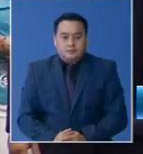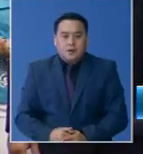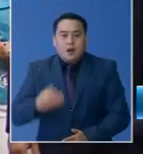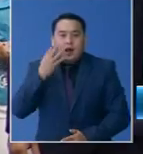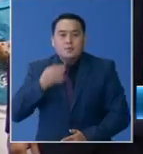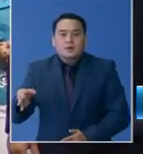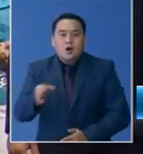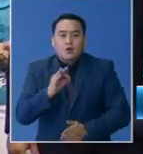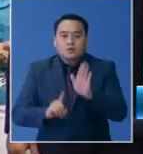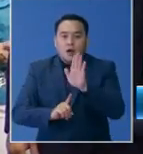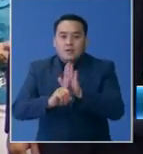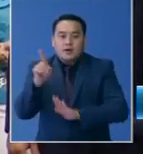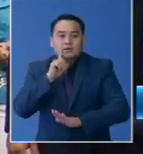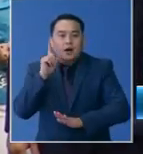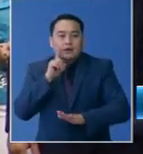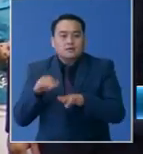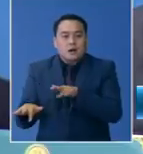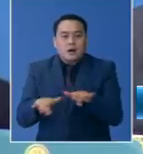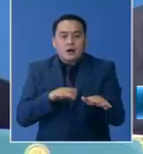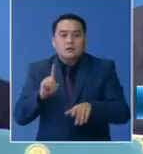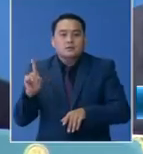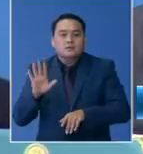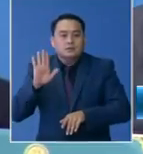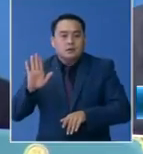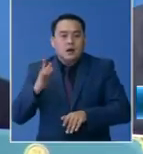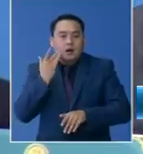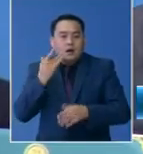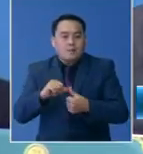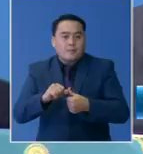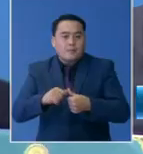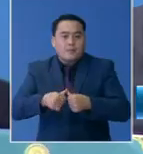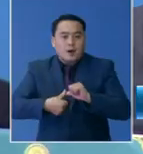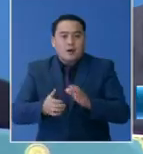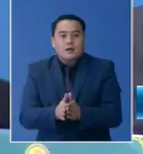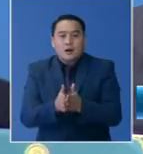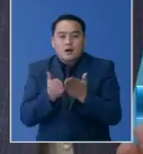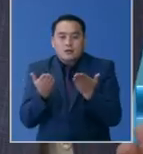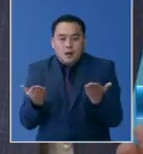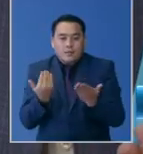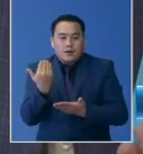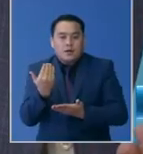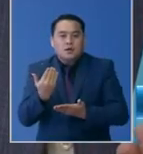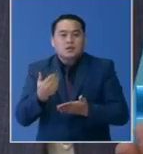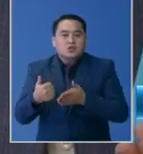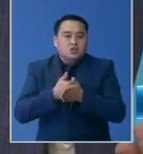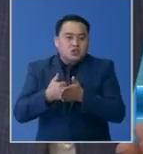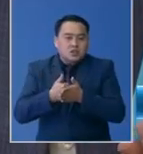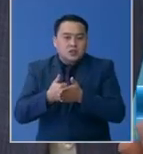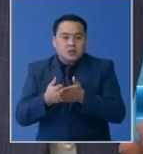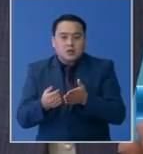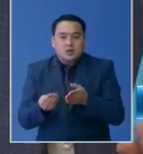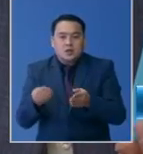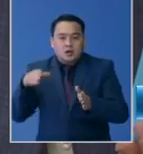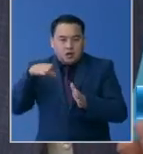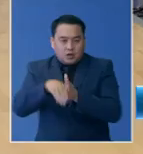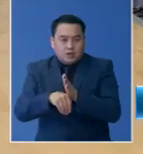Алматы облысынан бастау алған жастар акциясының символы мәңгілік ел кітабы. Тәуелсіздік жолының ширек ғасырында жастардың жеткен жетістіктері жинақталған